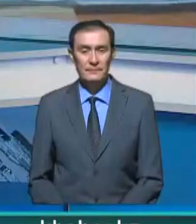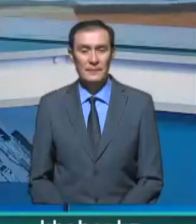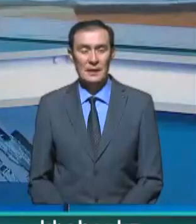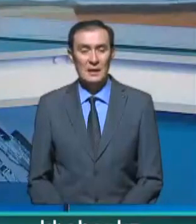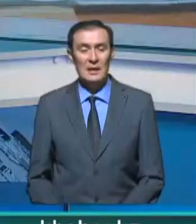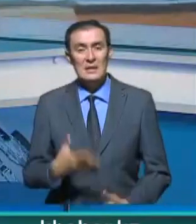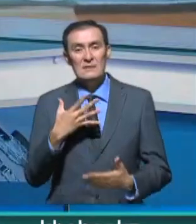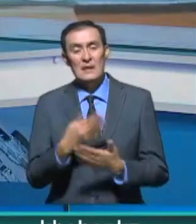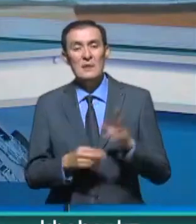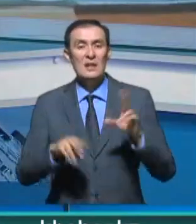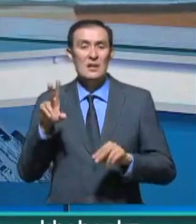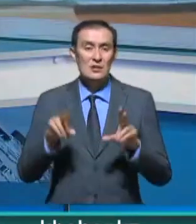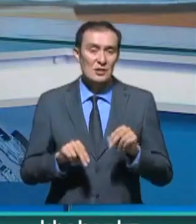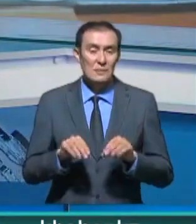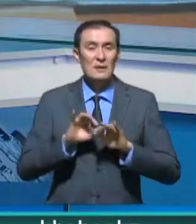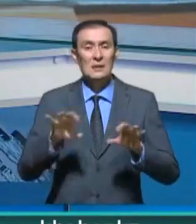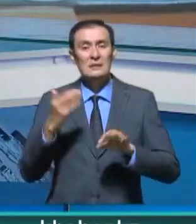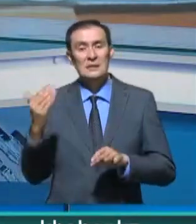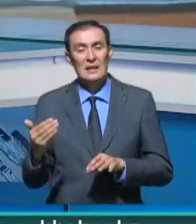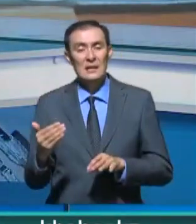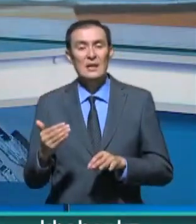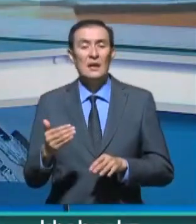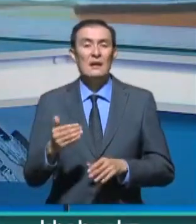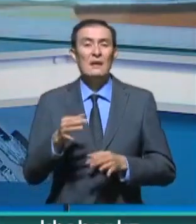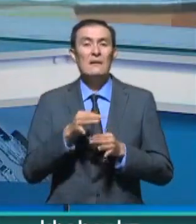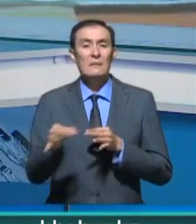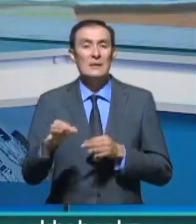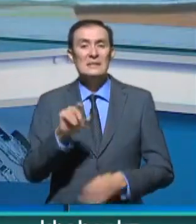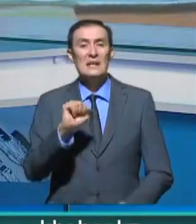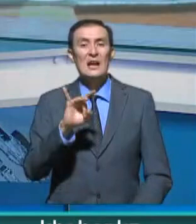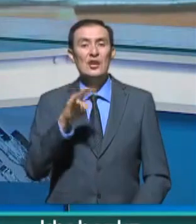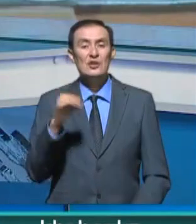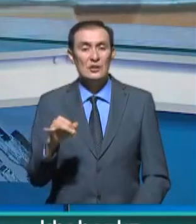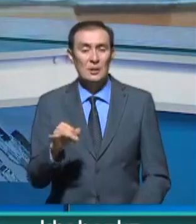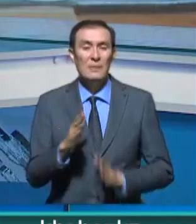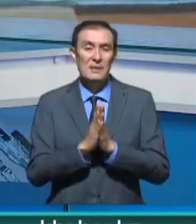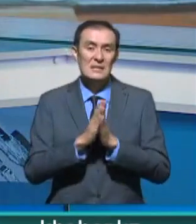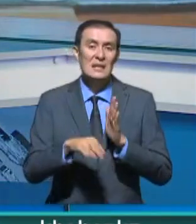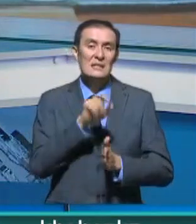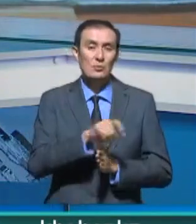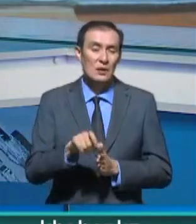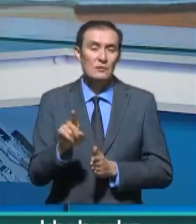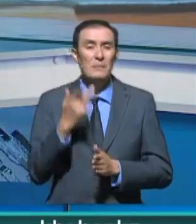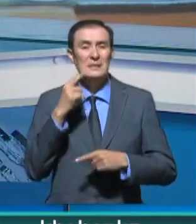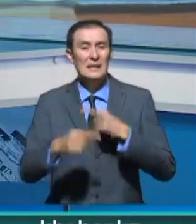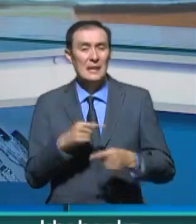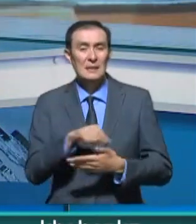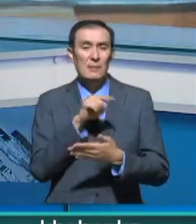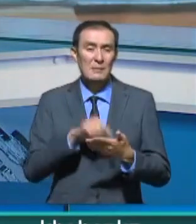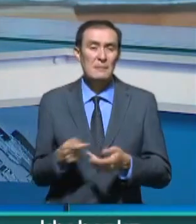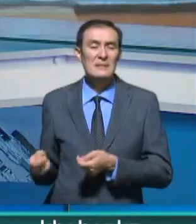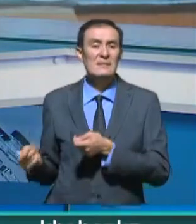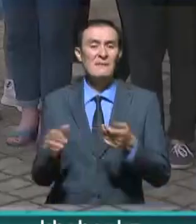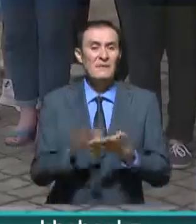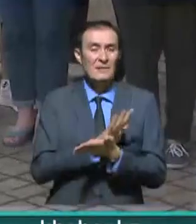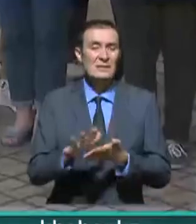замечая ними с депутатами поделились жители столичного микрорайона заречный горожан беспокоит постоянные проблемы с вывозом мусора